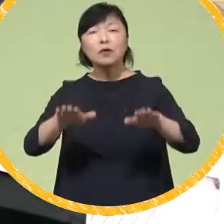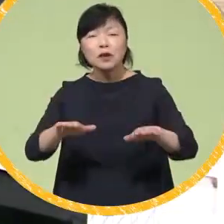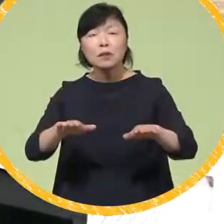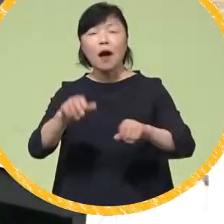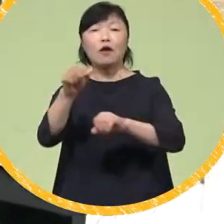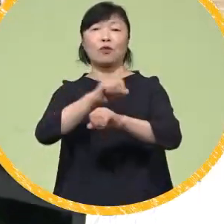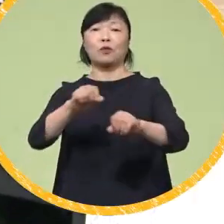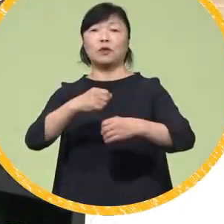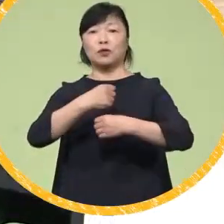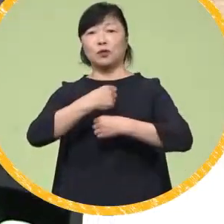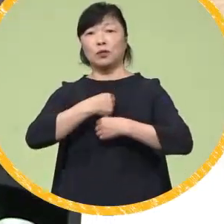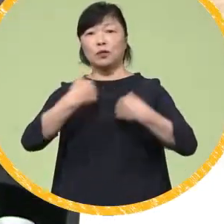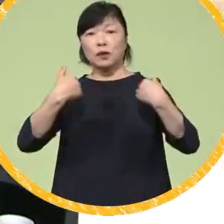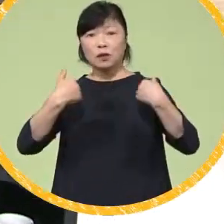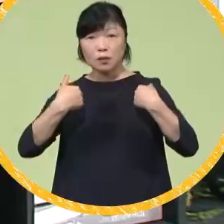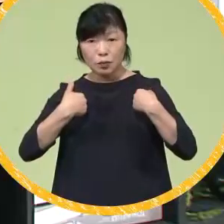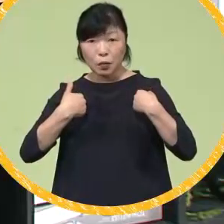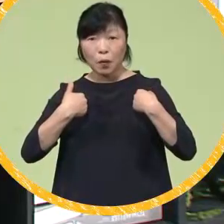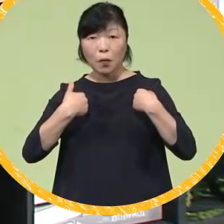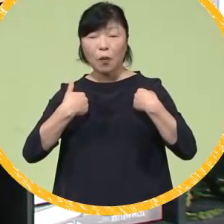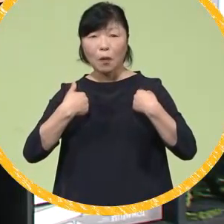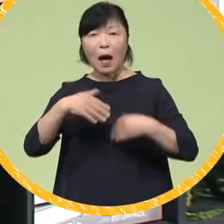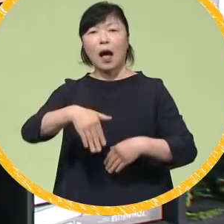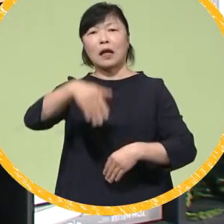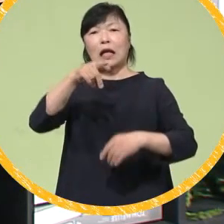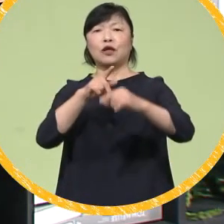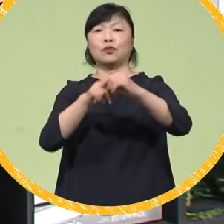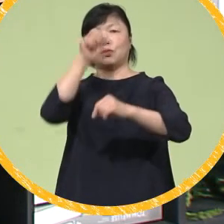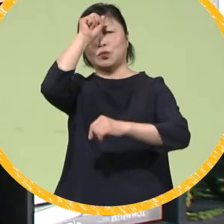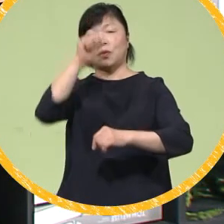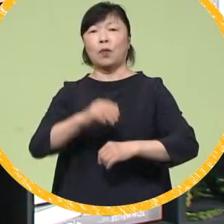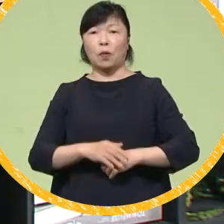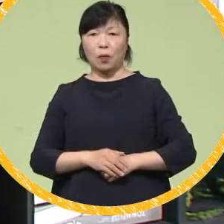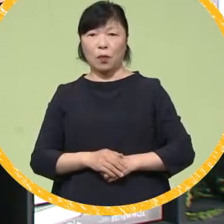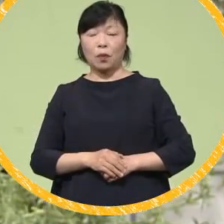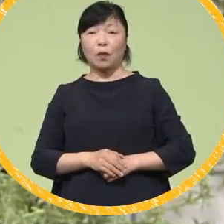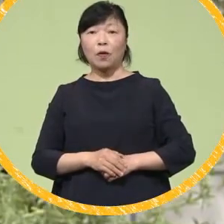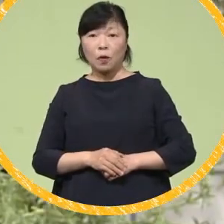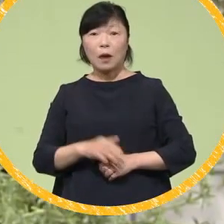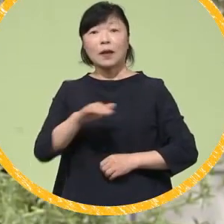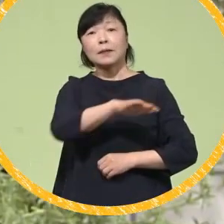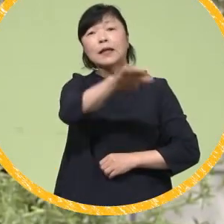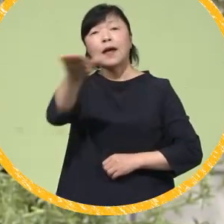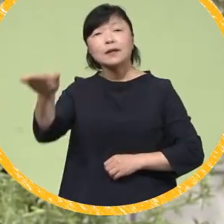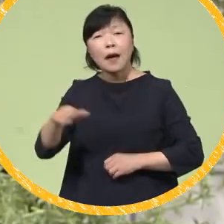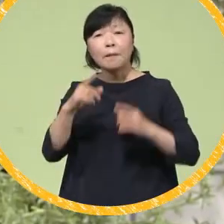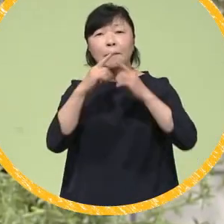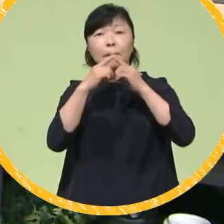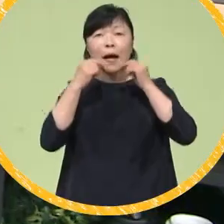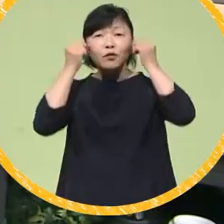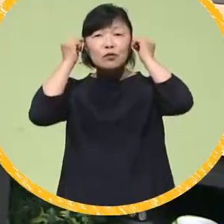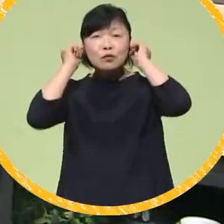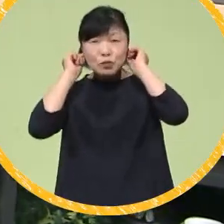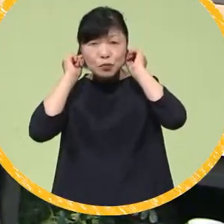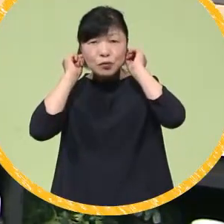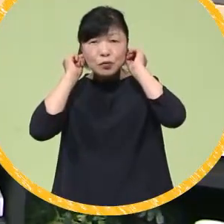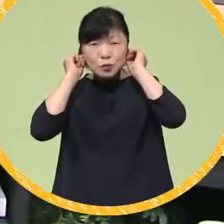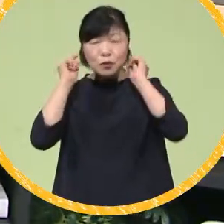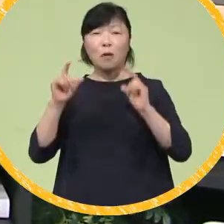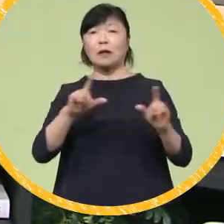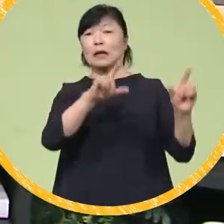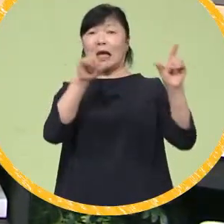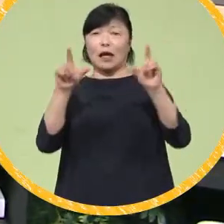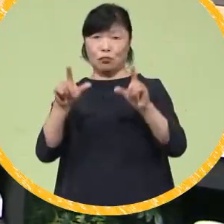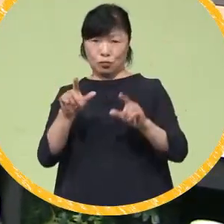に注意が必要とされているのが熱中症なんですね。まあ、というのも皆さんマスクをねつけるようになりましたよ